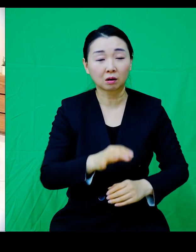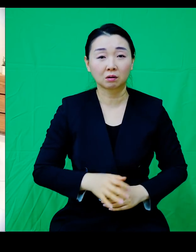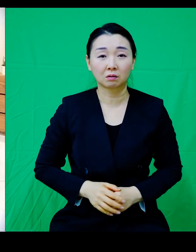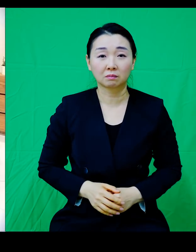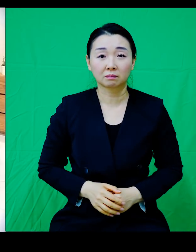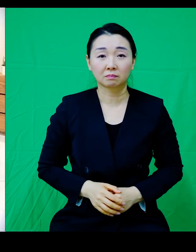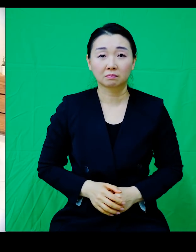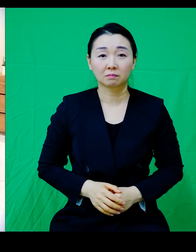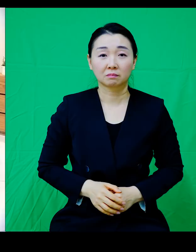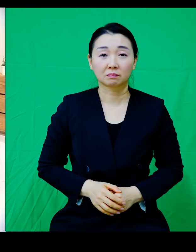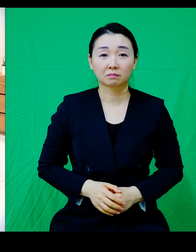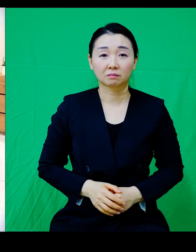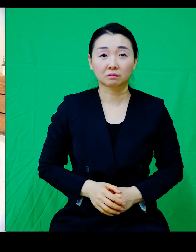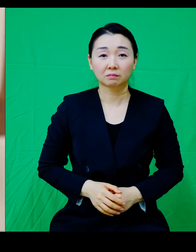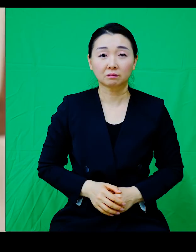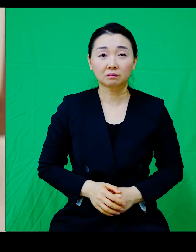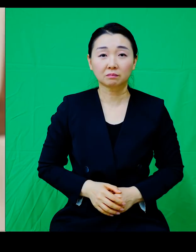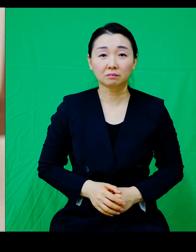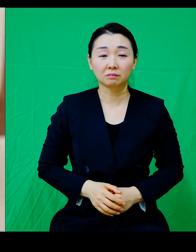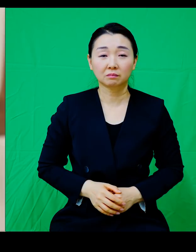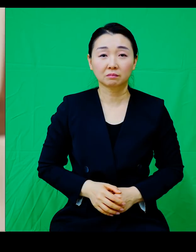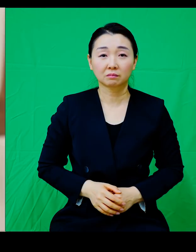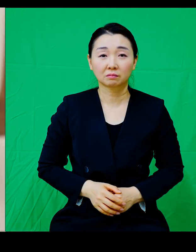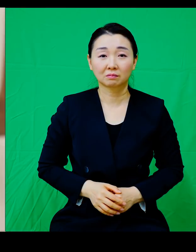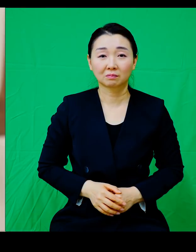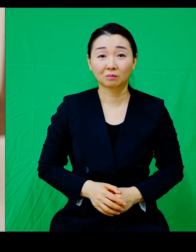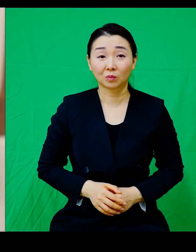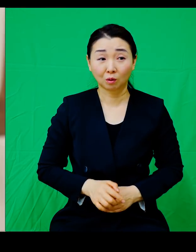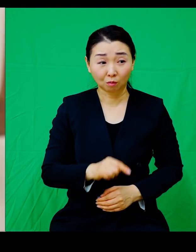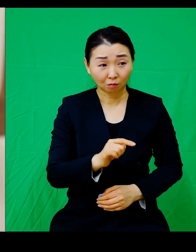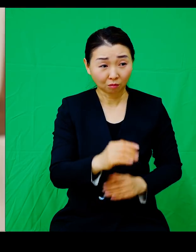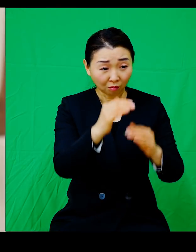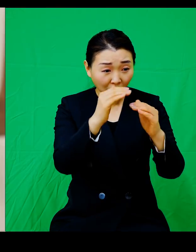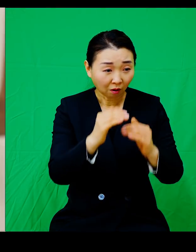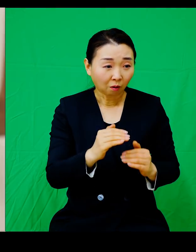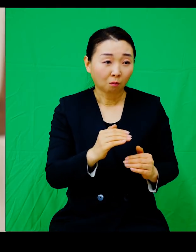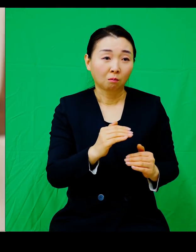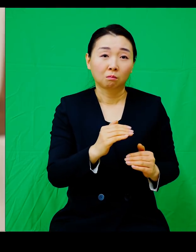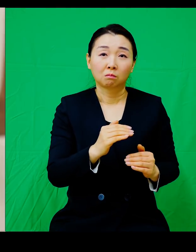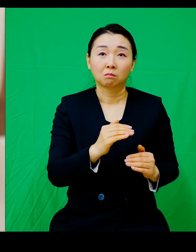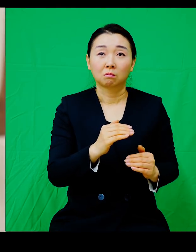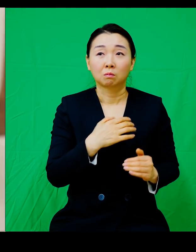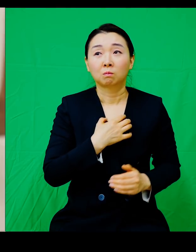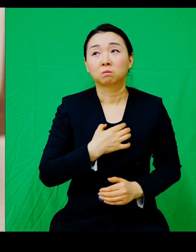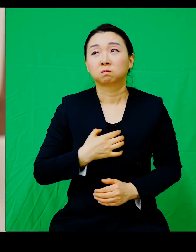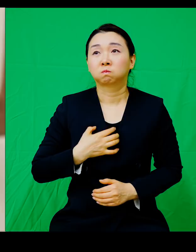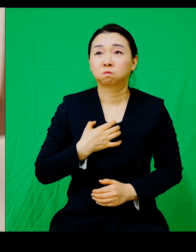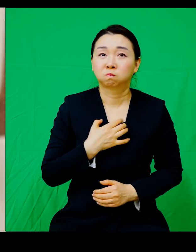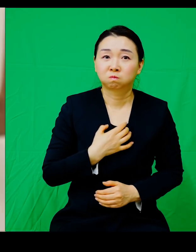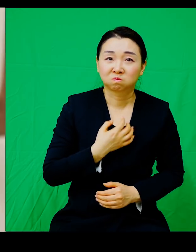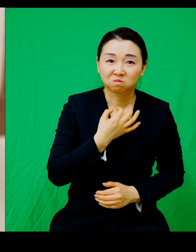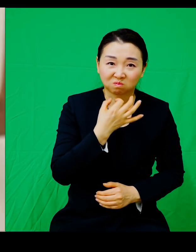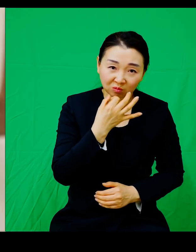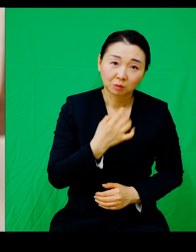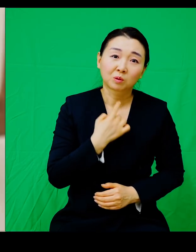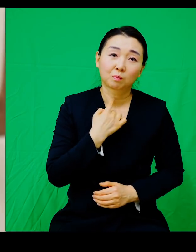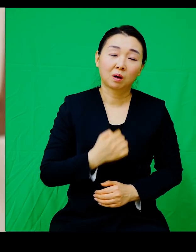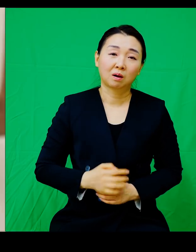거예요. 그래서 너무 그 부분이 너무 괴롭고 힘들어서